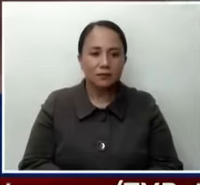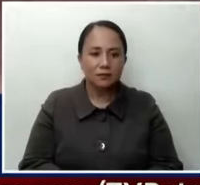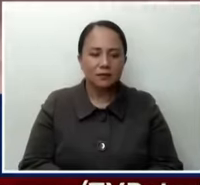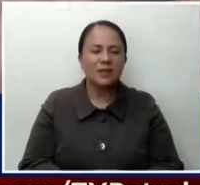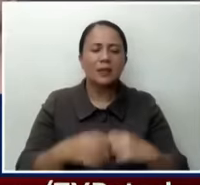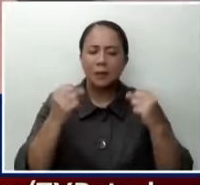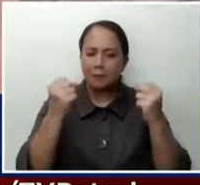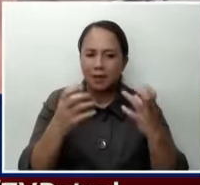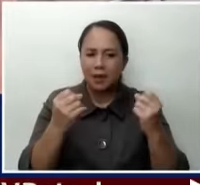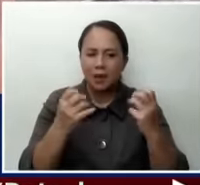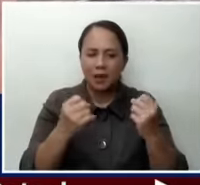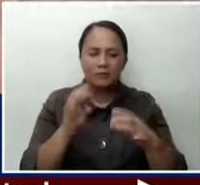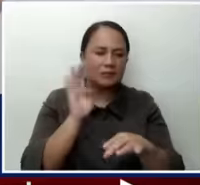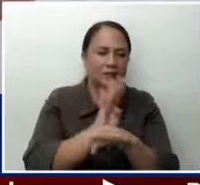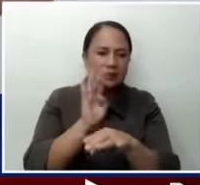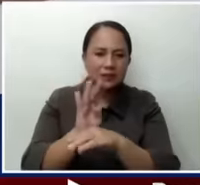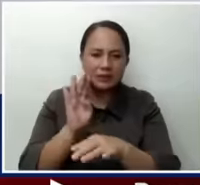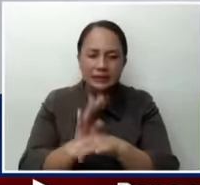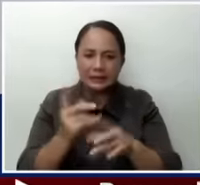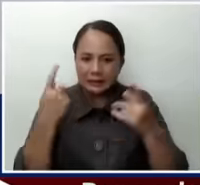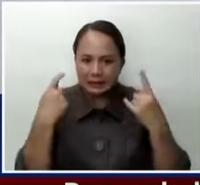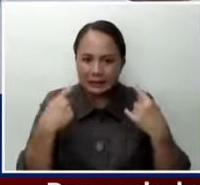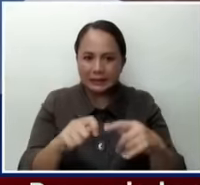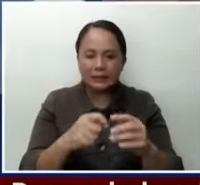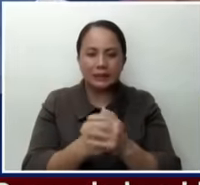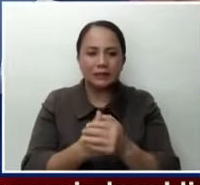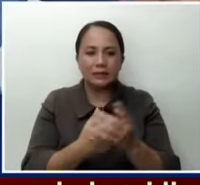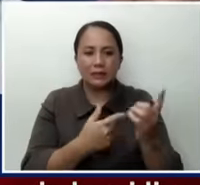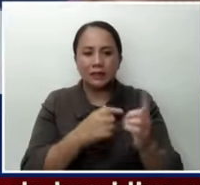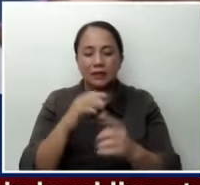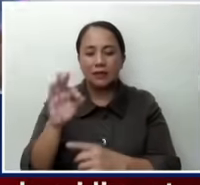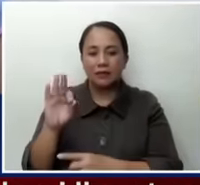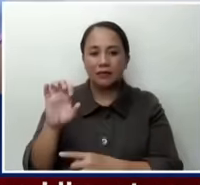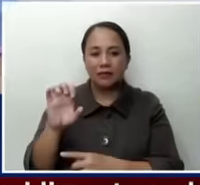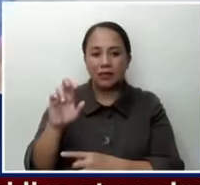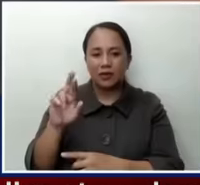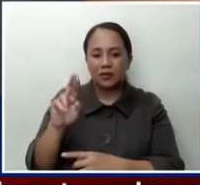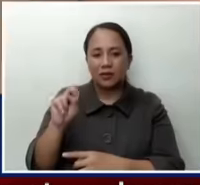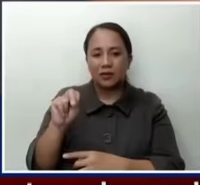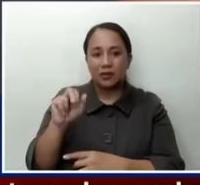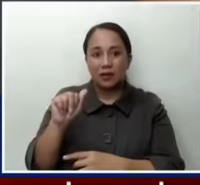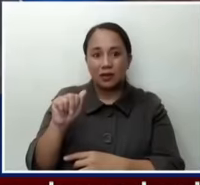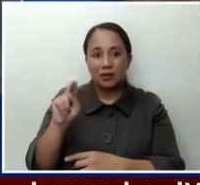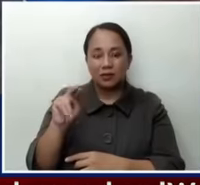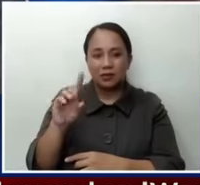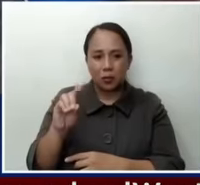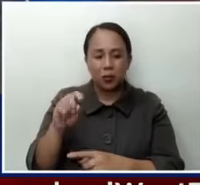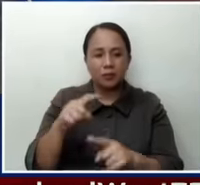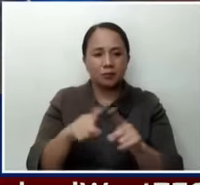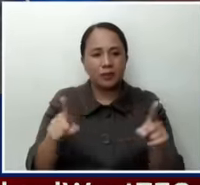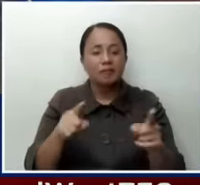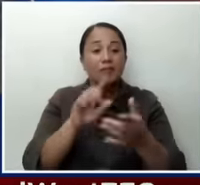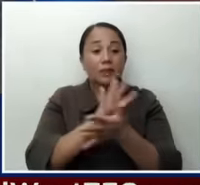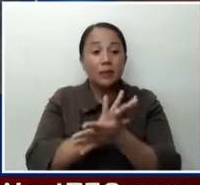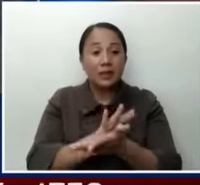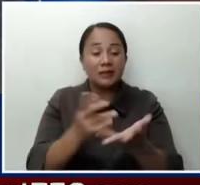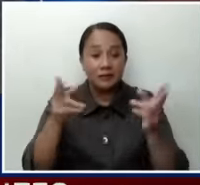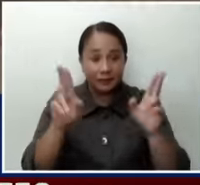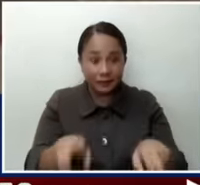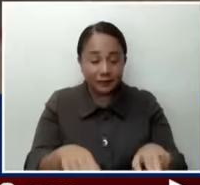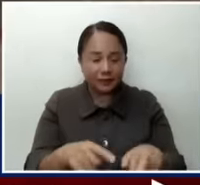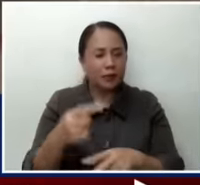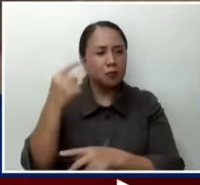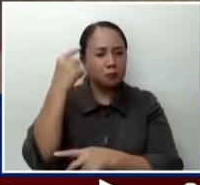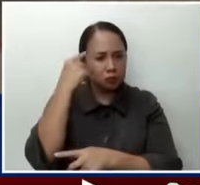Maraming negosyo na ang sinubukan at pinasok ni Fernando Doy Carino. Pero nung panahon ng pandemya, naisipan